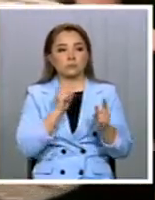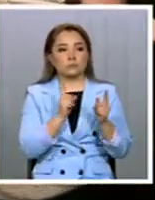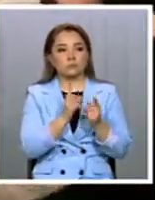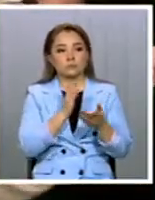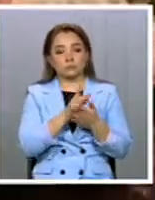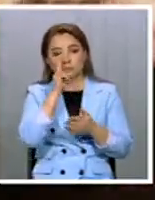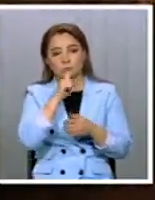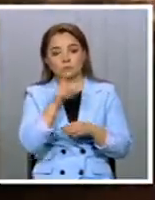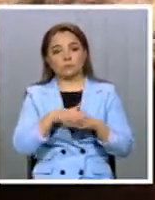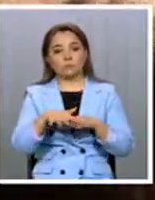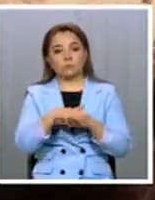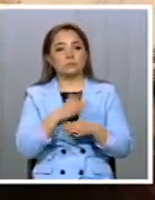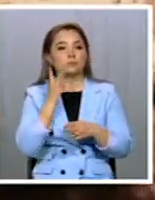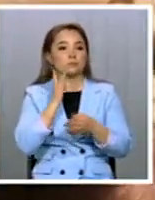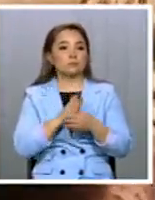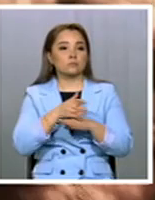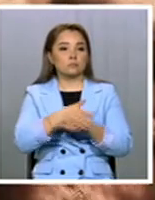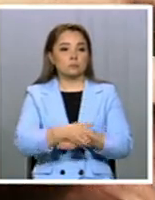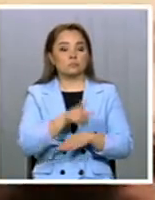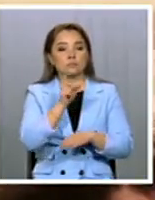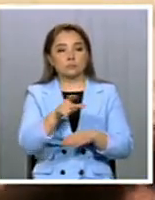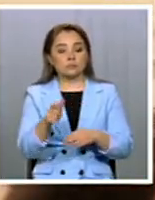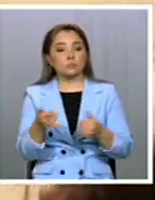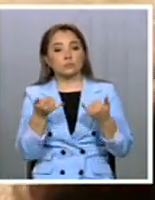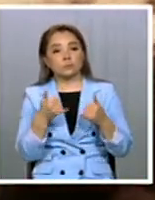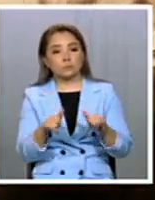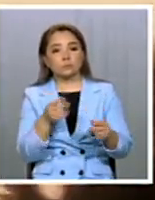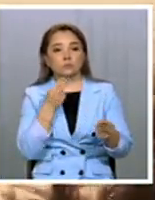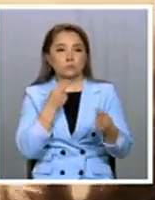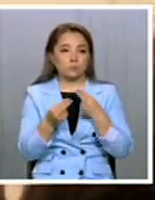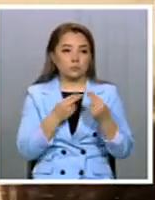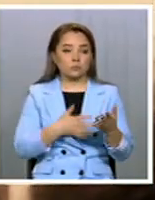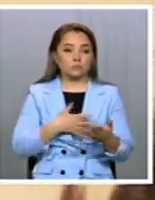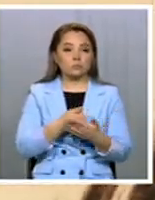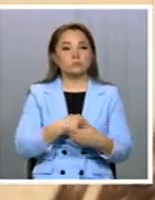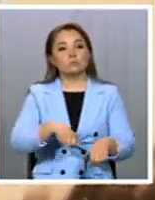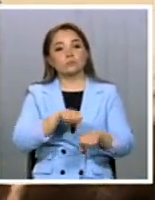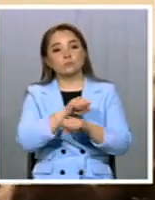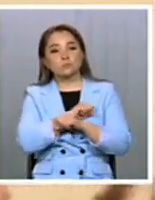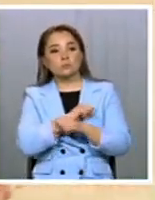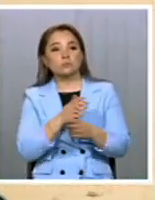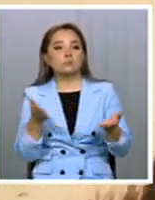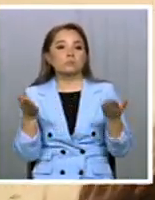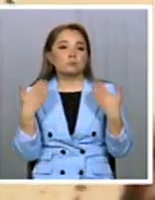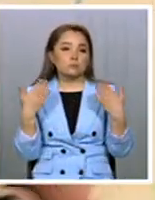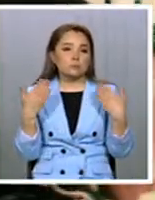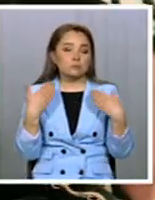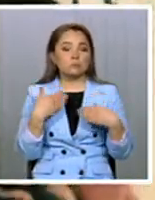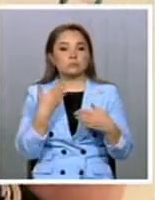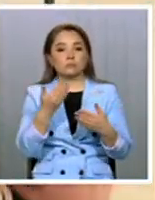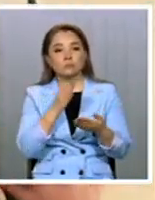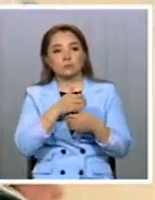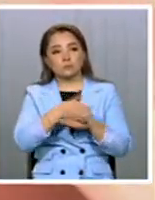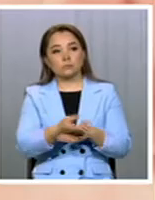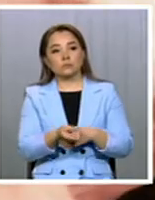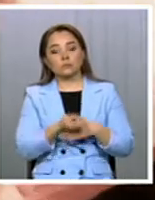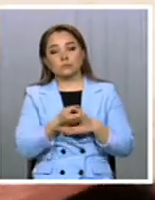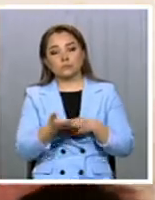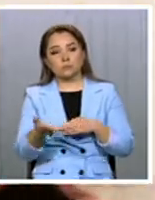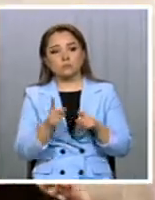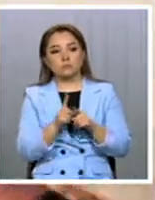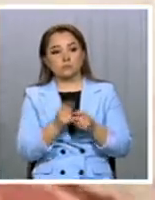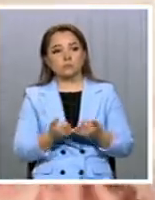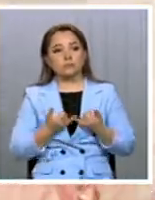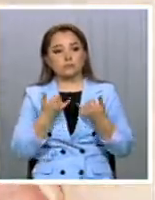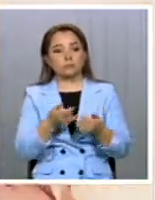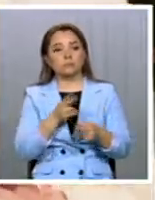кез келген жолаушының кезіккен ауылдан тамақтанып, тынығып алуына, қонып жатуына, құдайы қонақ болуына ешқандай кедергі болмаған. Әрбір